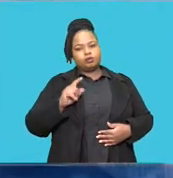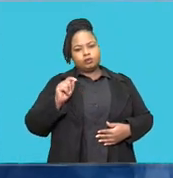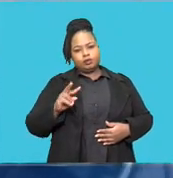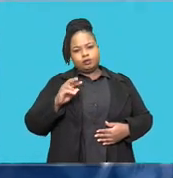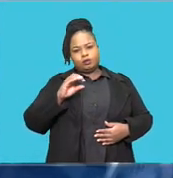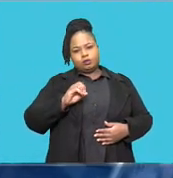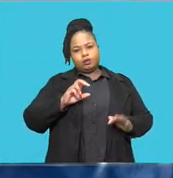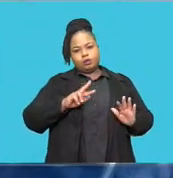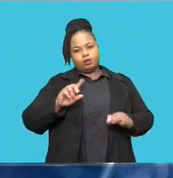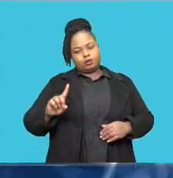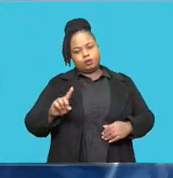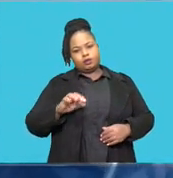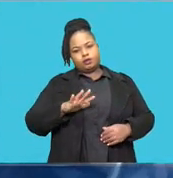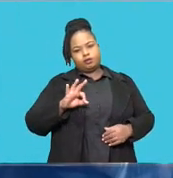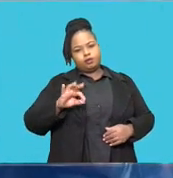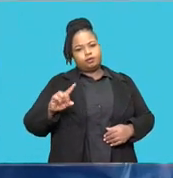TV